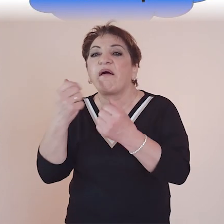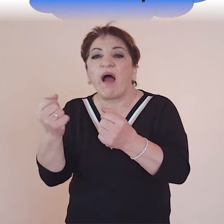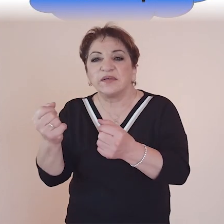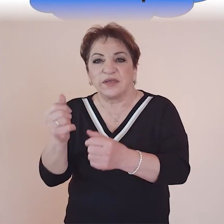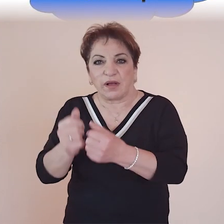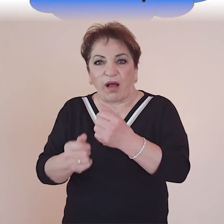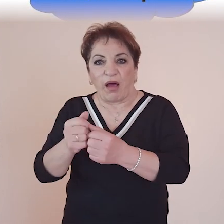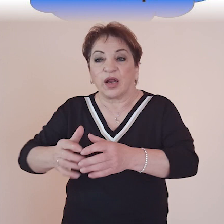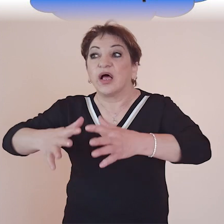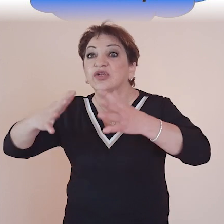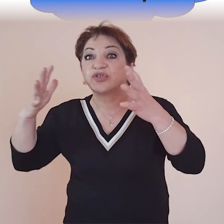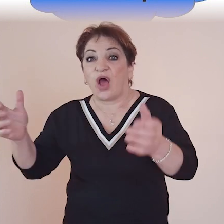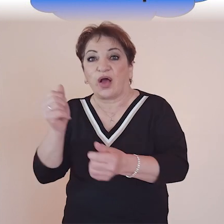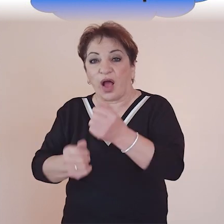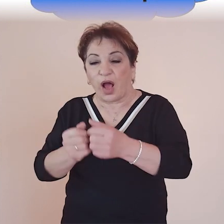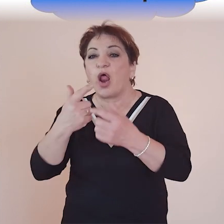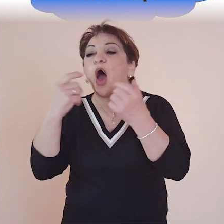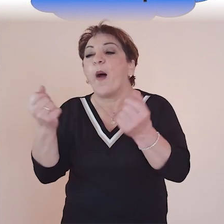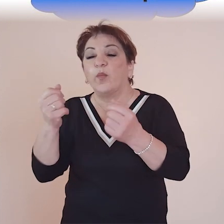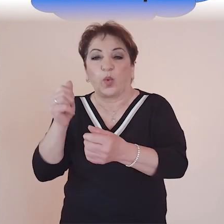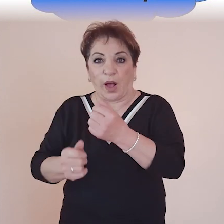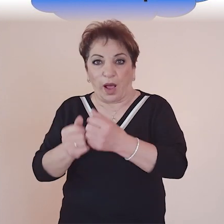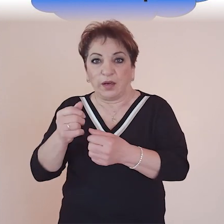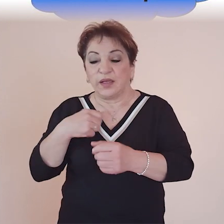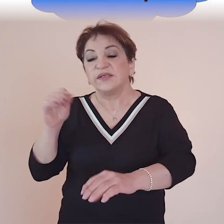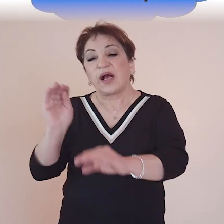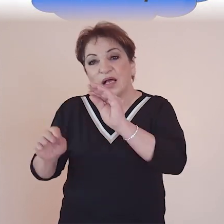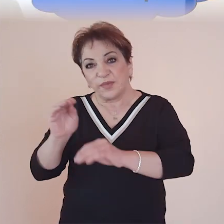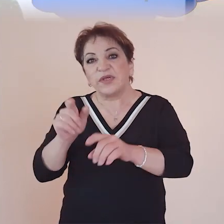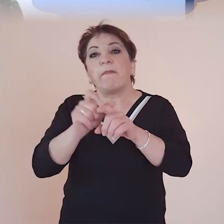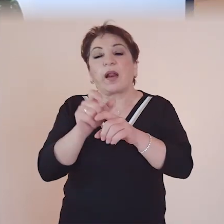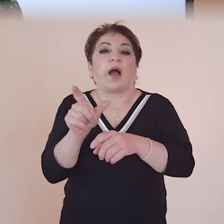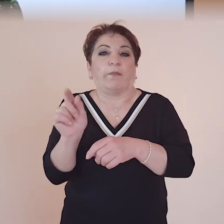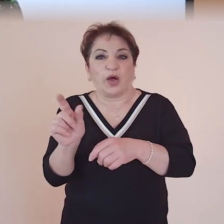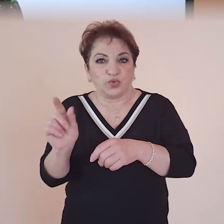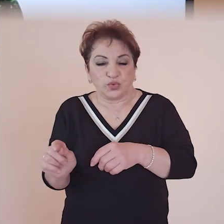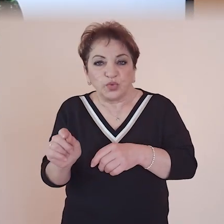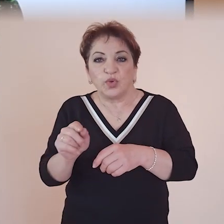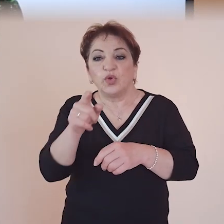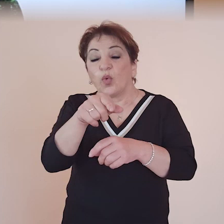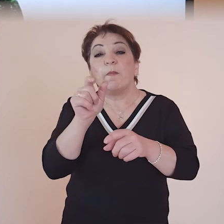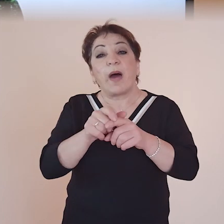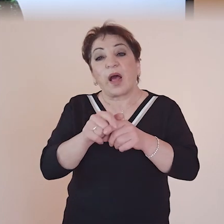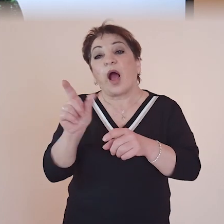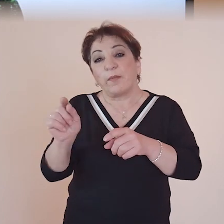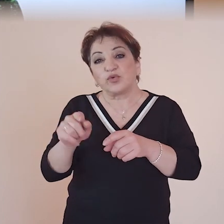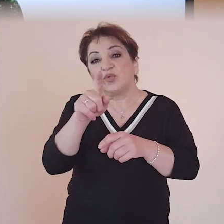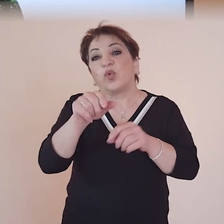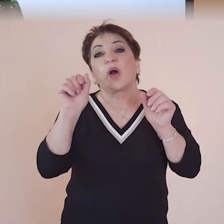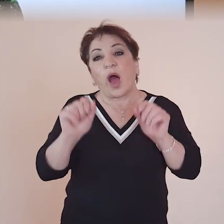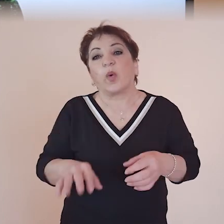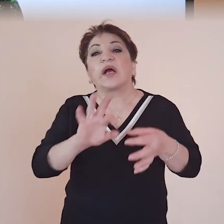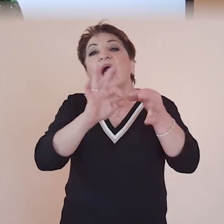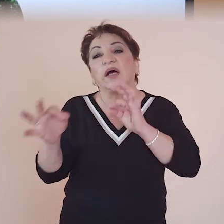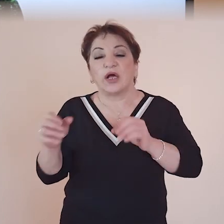կար, հսկայական, կար, ամուր, կար, ես կազմեցի բարակապակթյուններ երեխաներ, դու կարող եք այս բարակապակթյուններով կազմել նաև